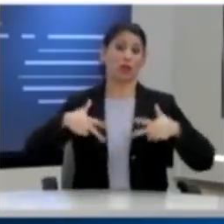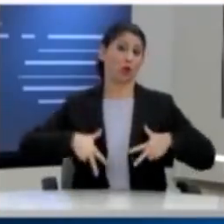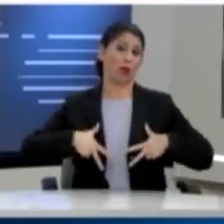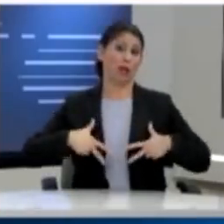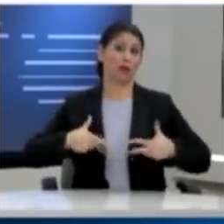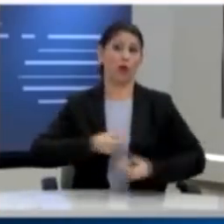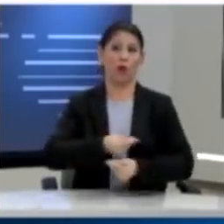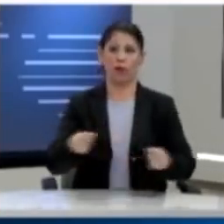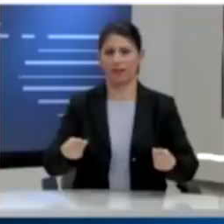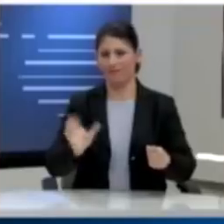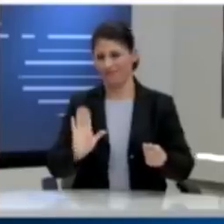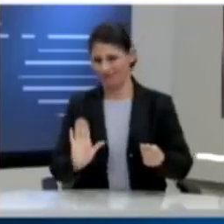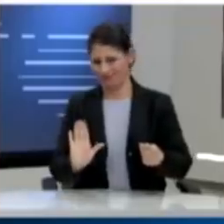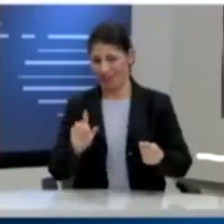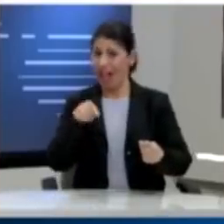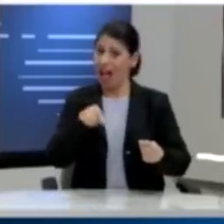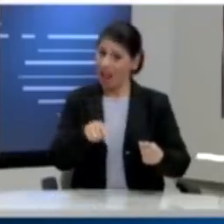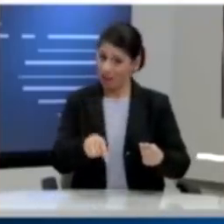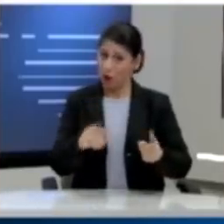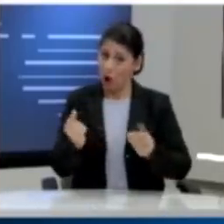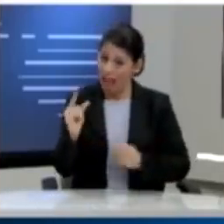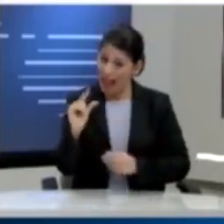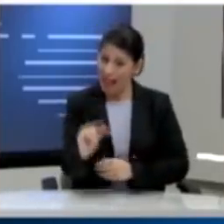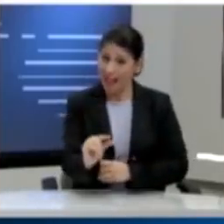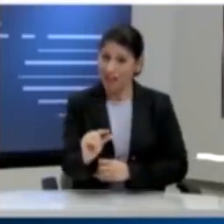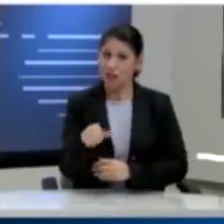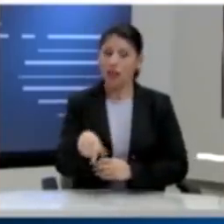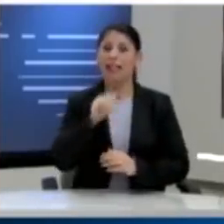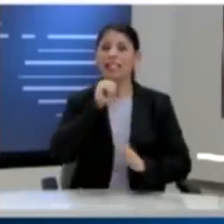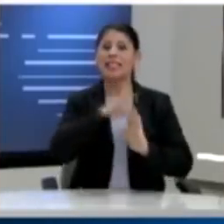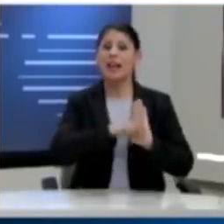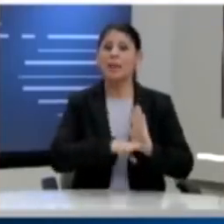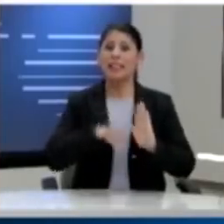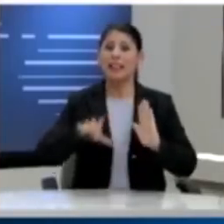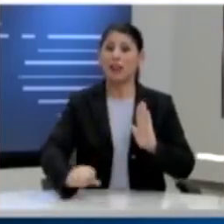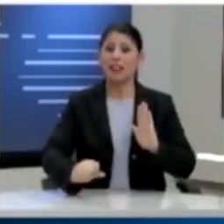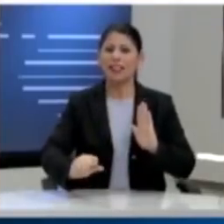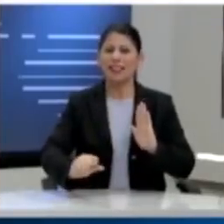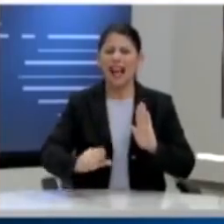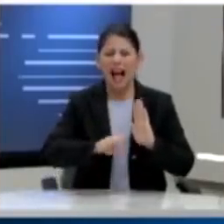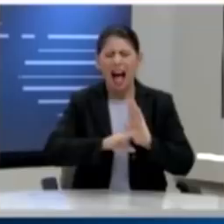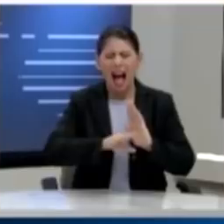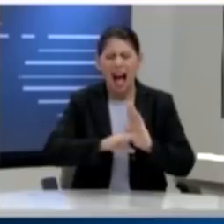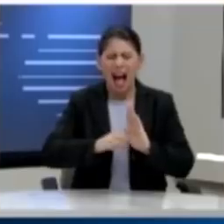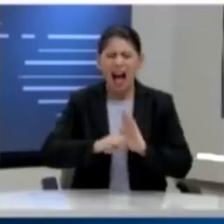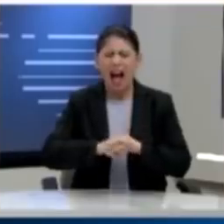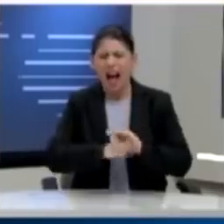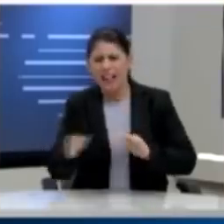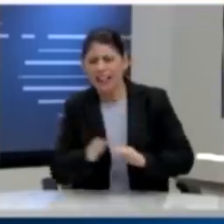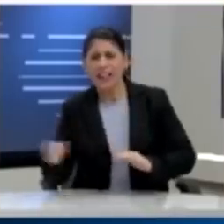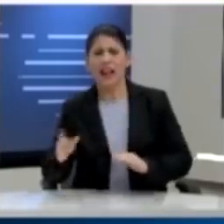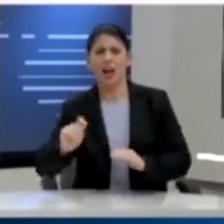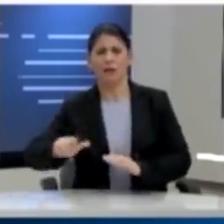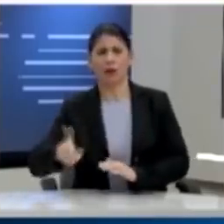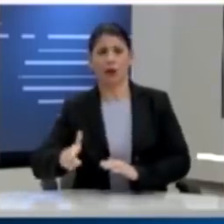κράτος. Αν αυτό δεν είναι η συνταγματική κατοχύρωση μάλιστα της ακραίας φτώχειας, η